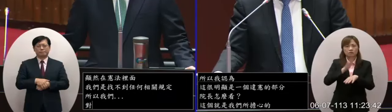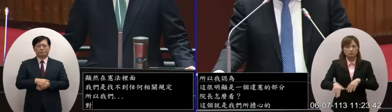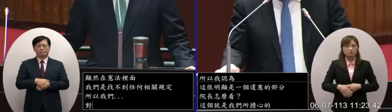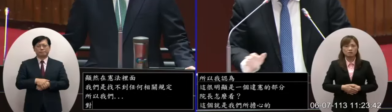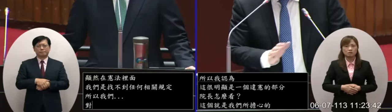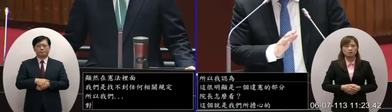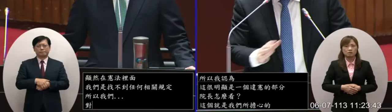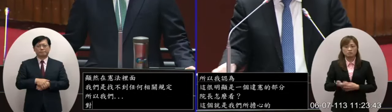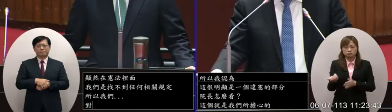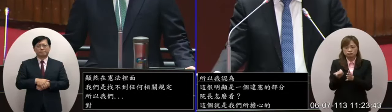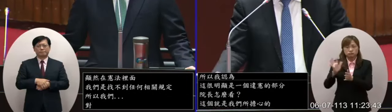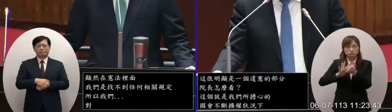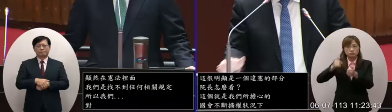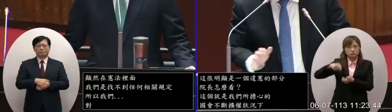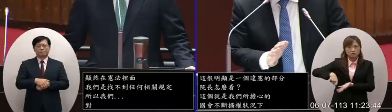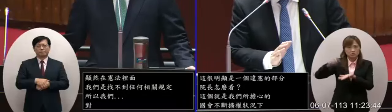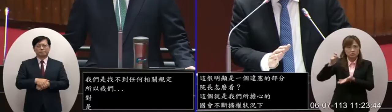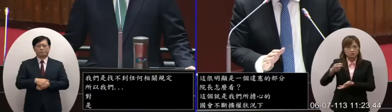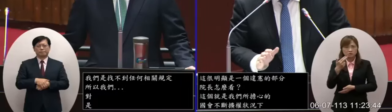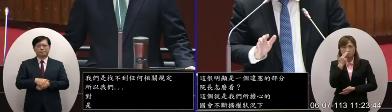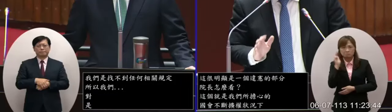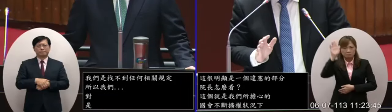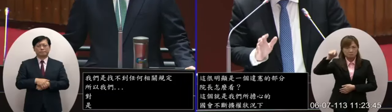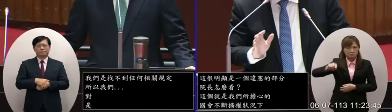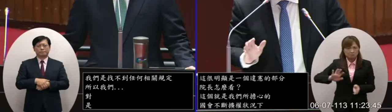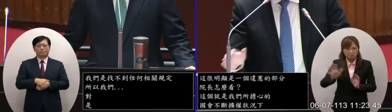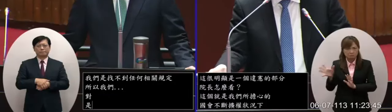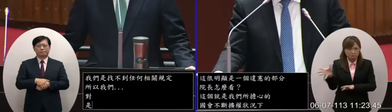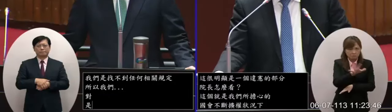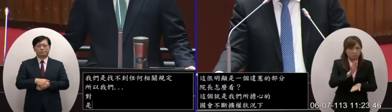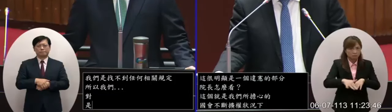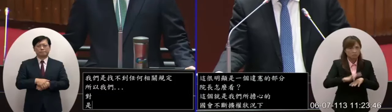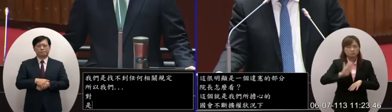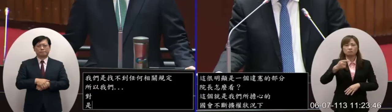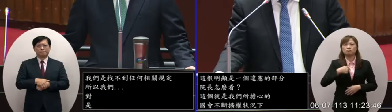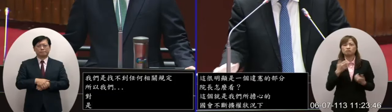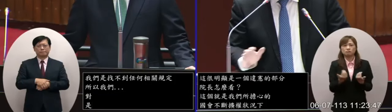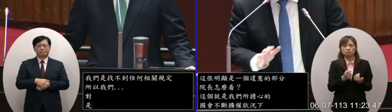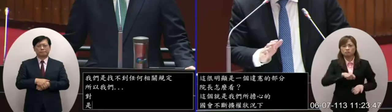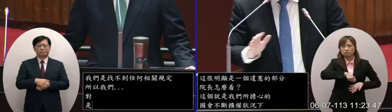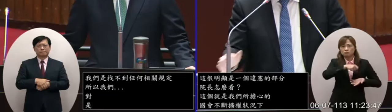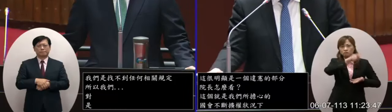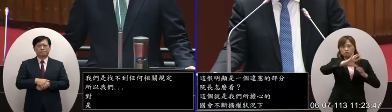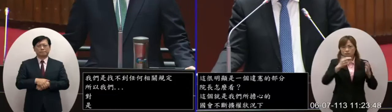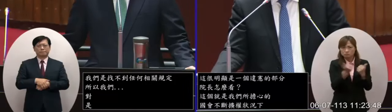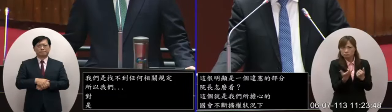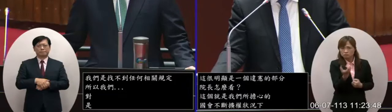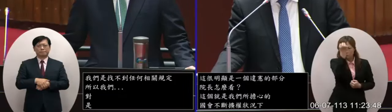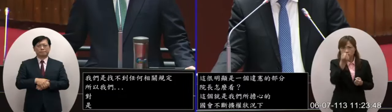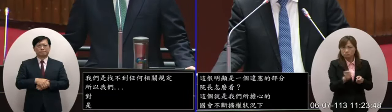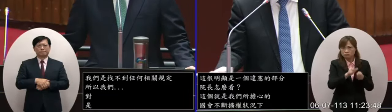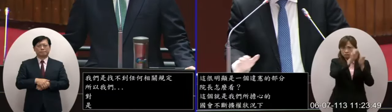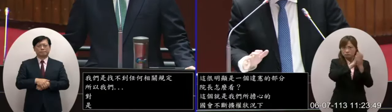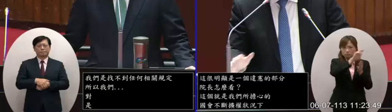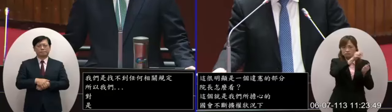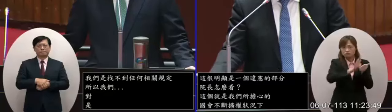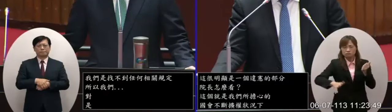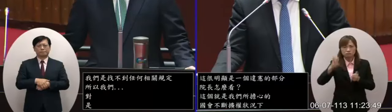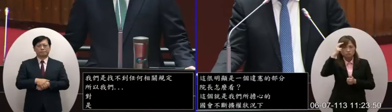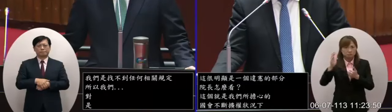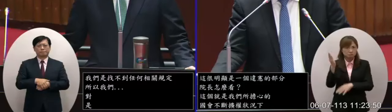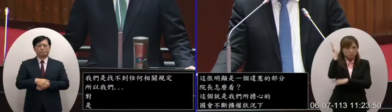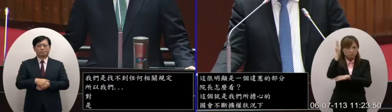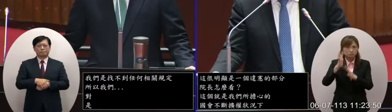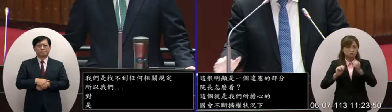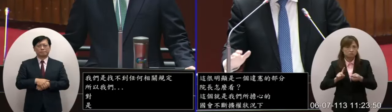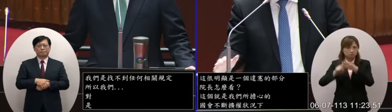提到他担心像希特的状况，我反而担心的是如果国会不断的扩权下去的话，反倒会形成另外一个宪政上面跟民主上